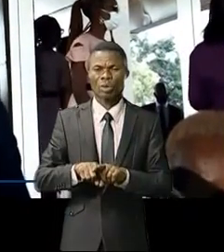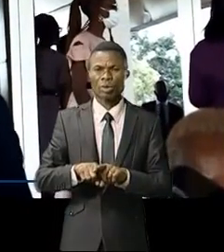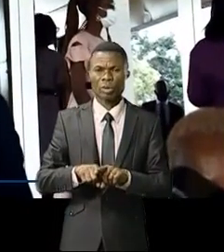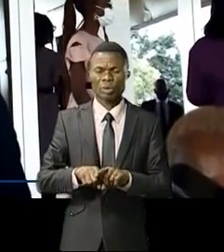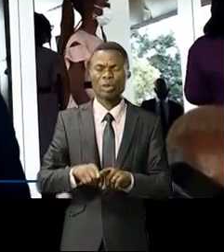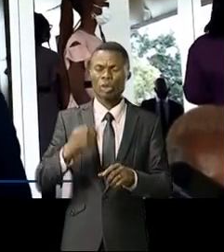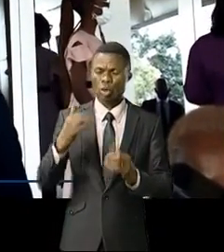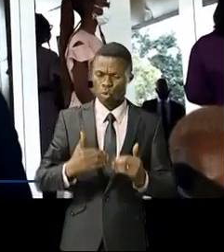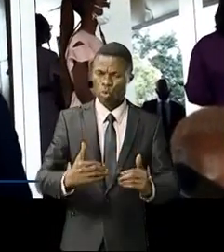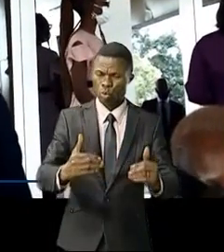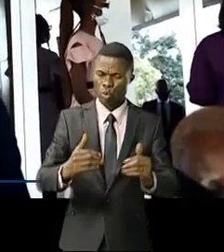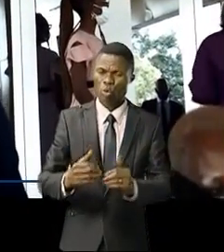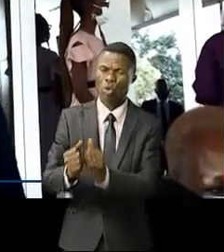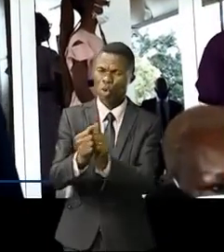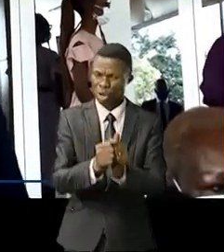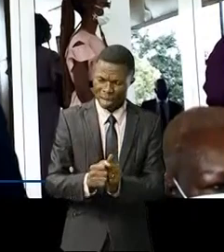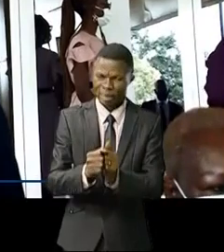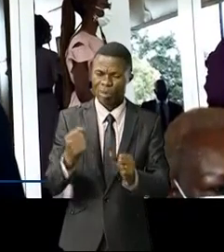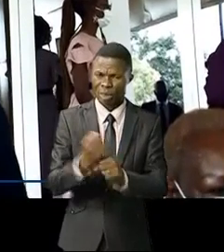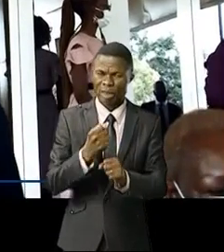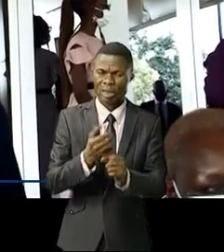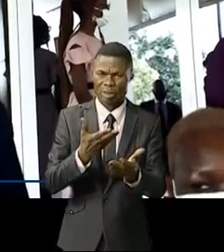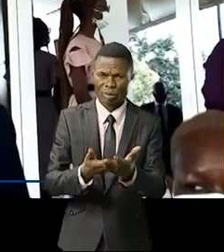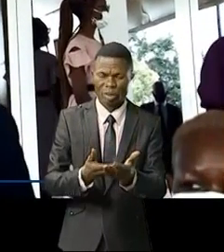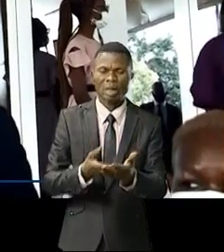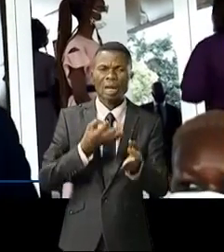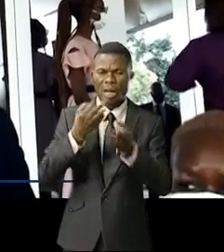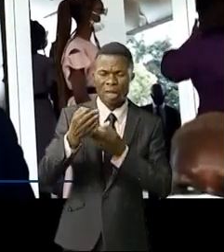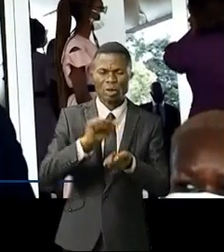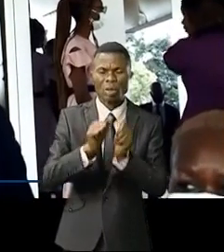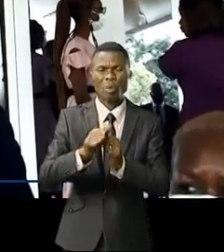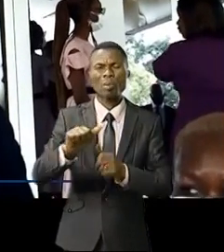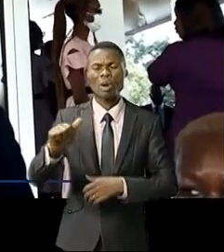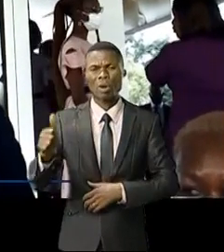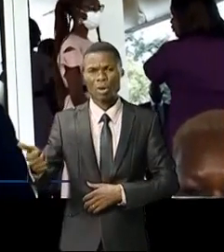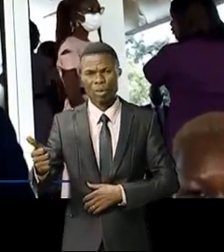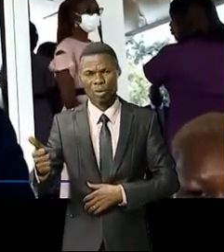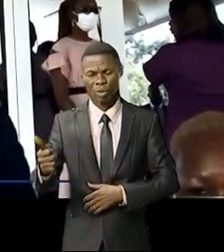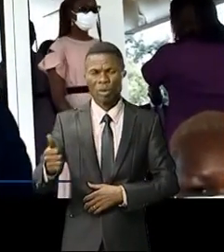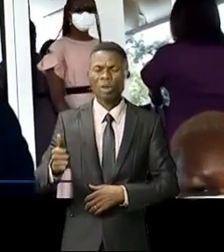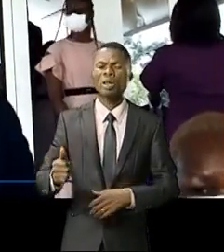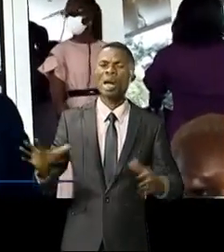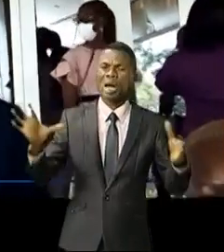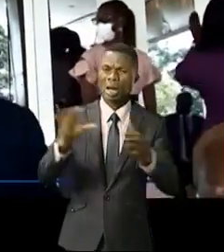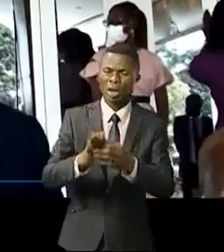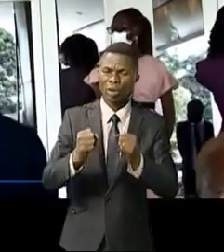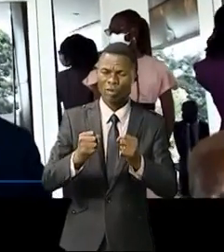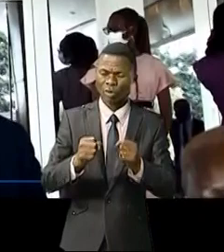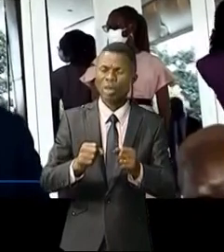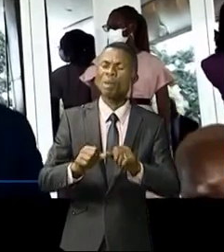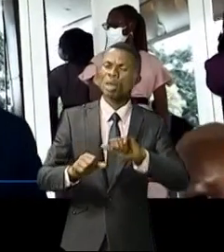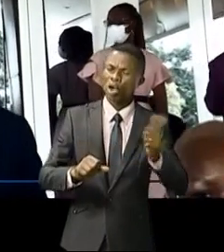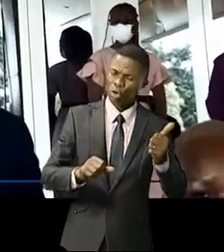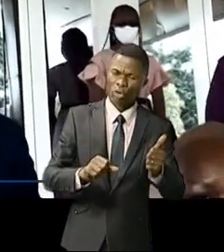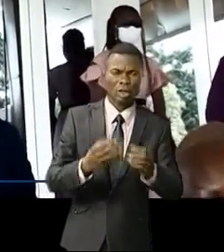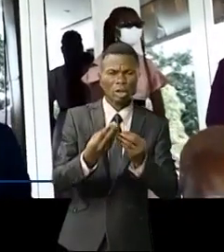allons continuer ensemble dans cet esprit. Et bien sûr, nous avons évoqué les autres dimensions des efforts conjoints s'agissant de l'Est, puisque ça n'est pas juste